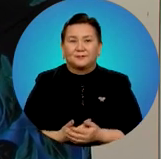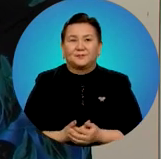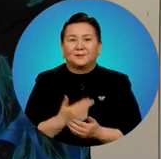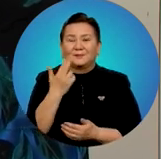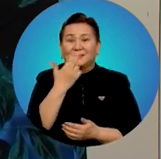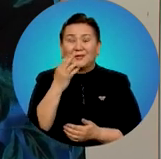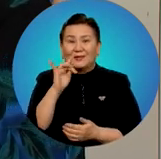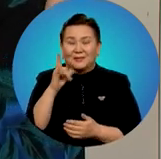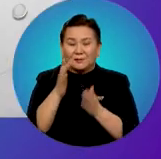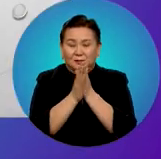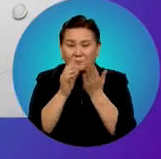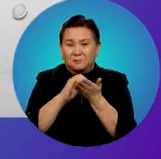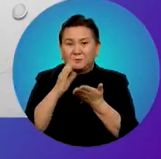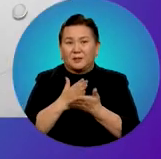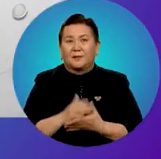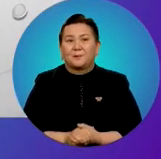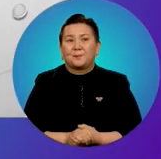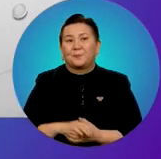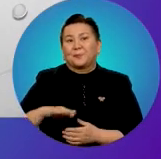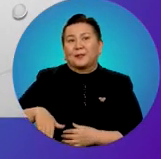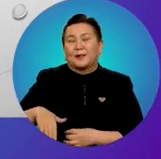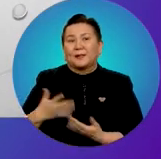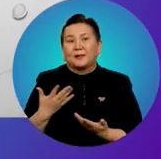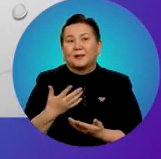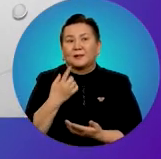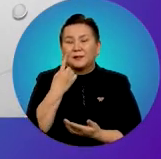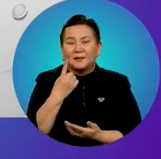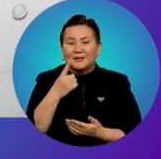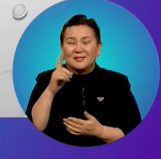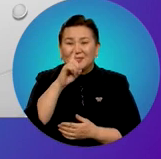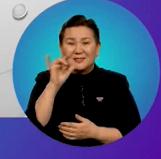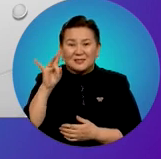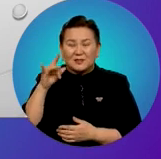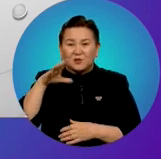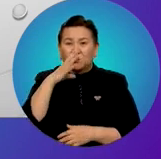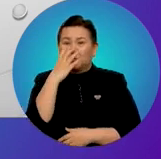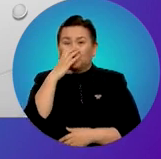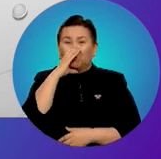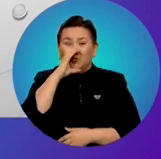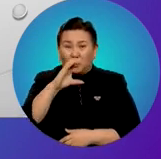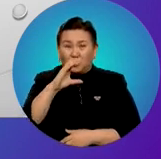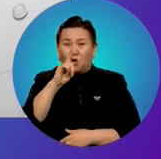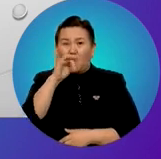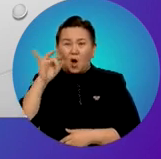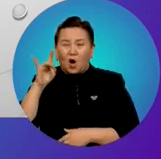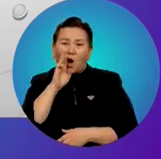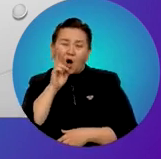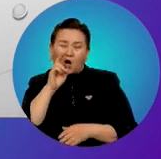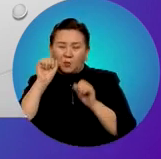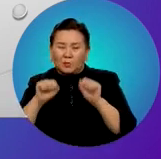байдлыг дүрсэлсэн юм хэсэг байна. За дараачих нь. Нэг зэр чоны хоол болтлоо юутай их зовлон туулдаг гэж